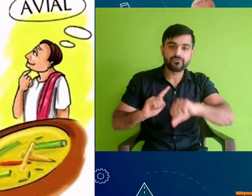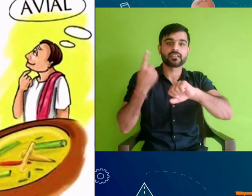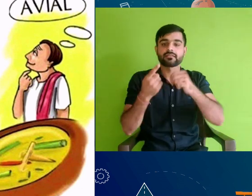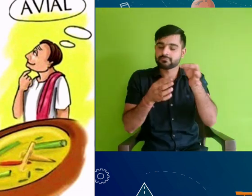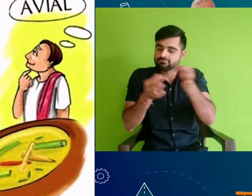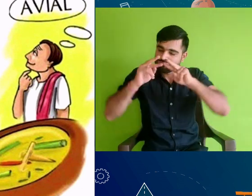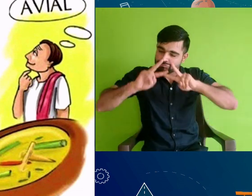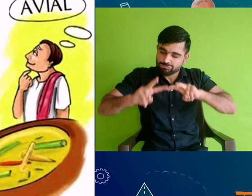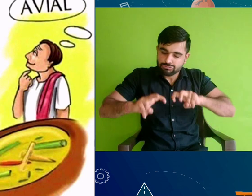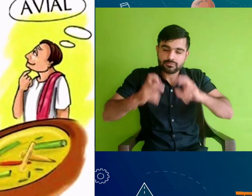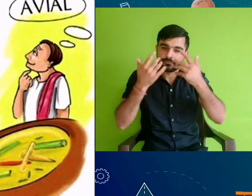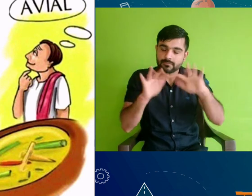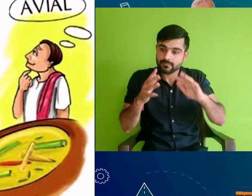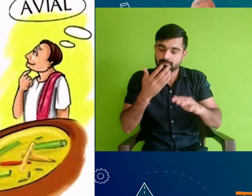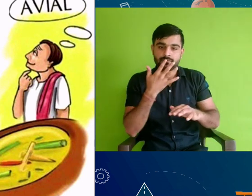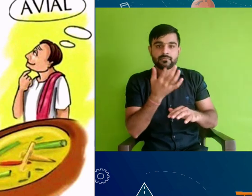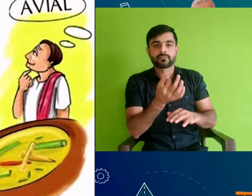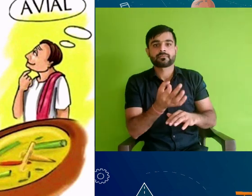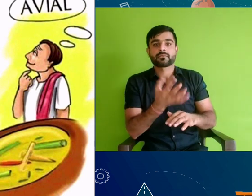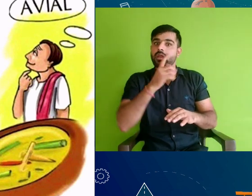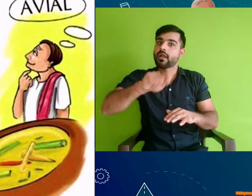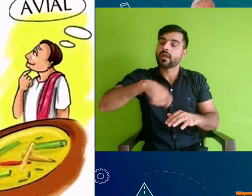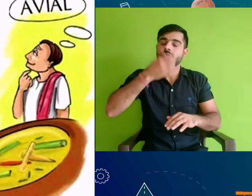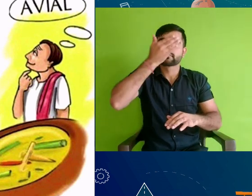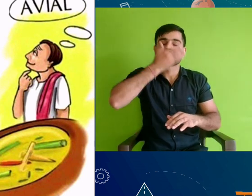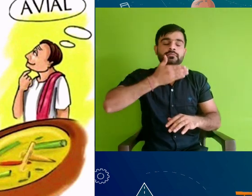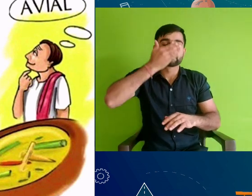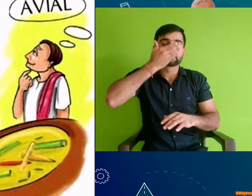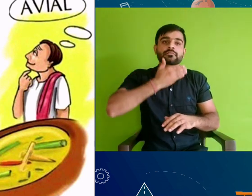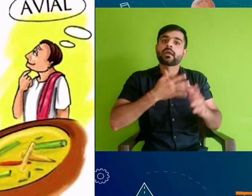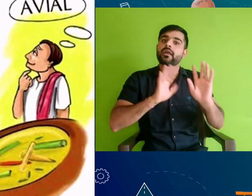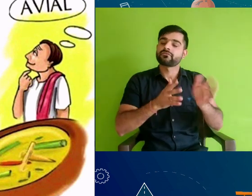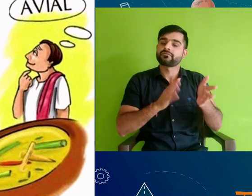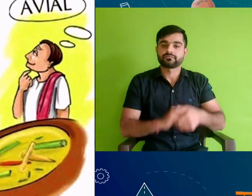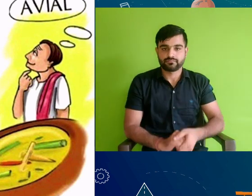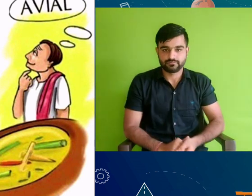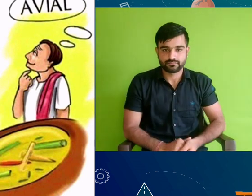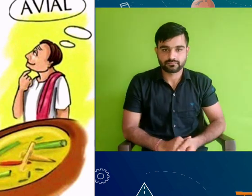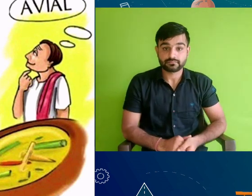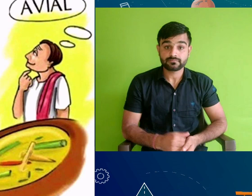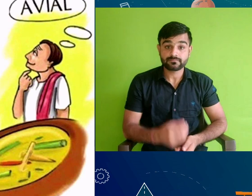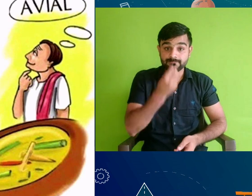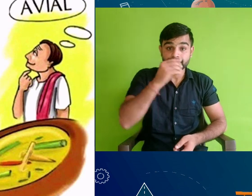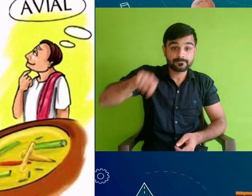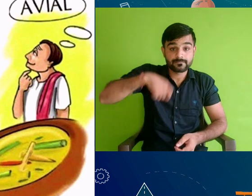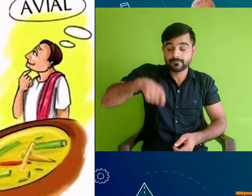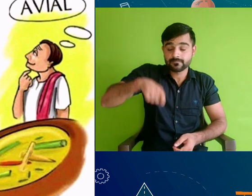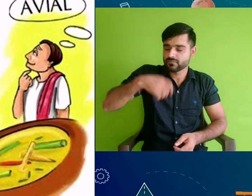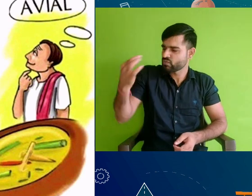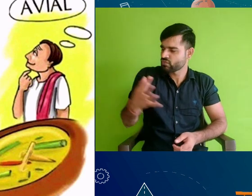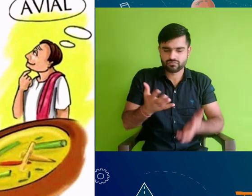और मुझे इतनी अच्छी टेम्पटिंग स्मेल उस डिश में से आ रही है। द कुक सर्व दिस न्यू डिश टू द